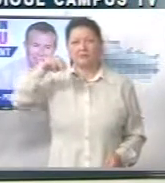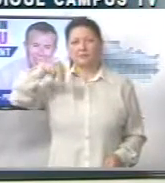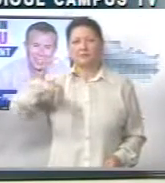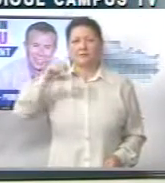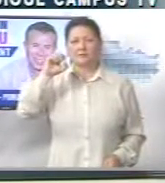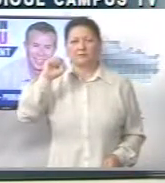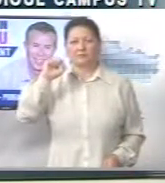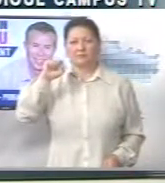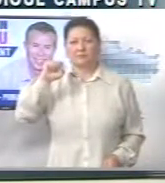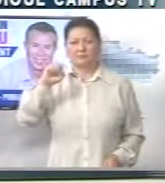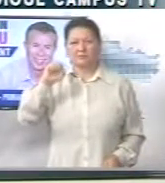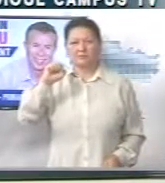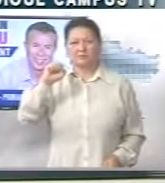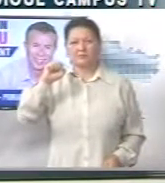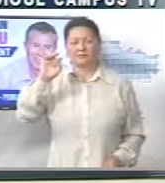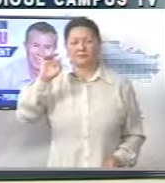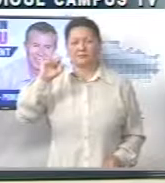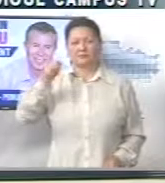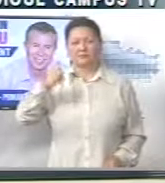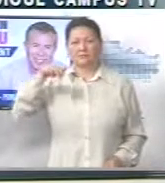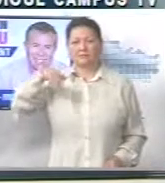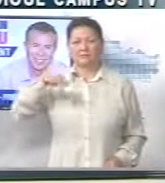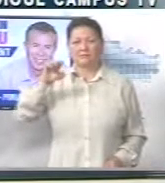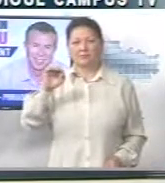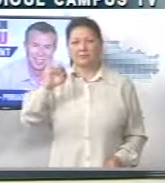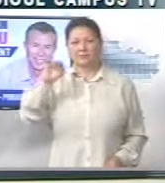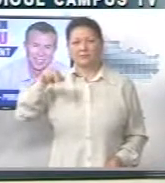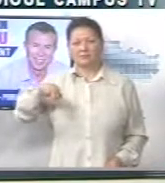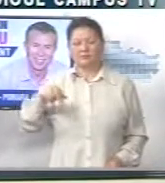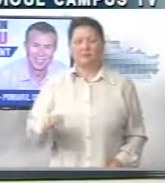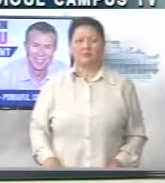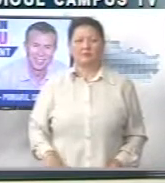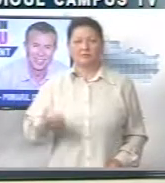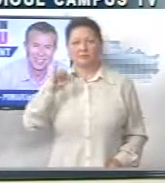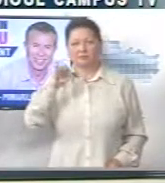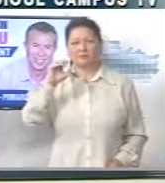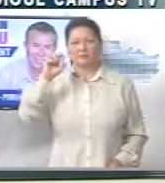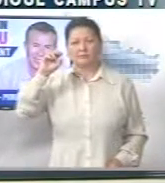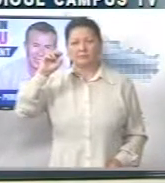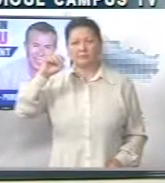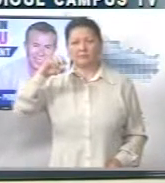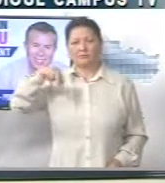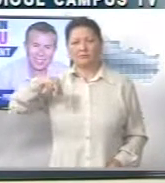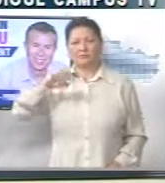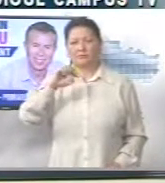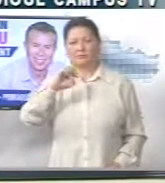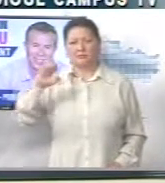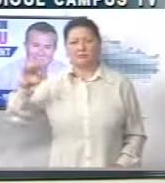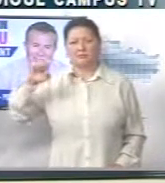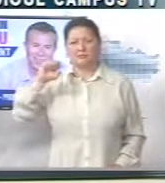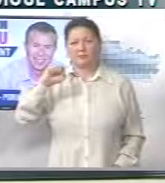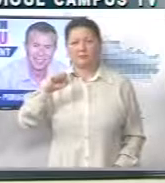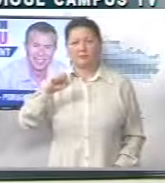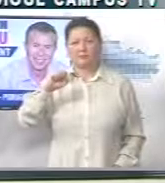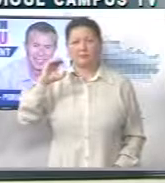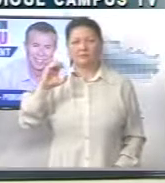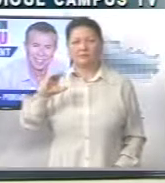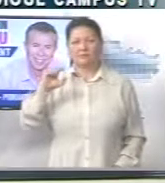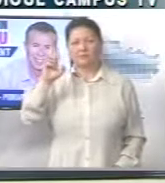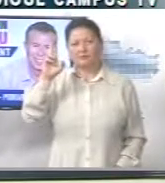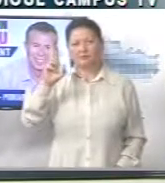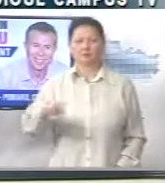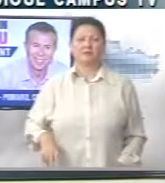buzoienii care poate n-au fost pe aceeași lungime de undă cu noi până acum, sau și chiar pentru persoanele cu